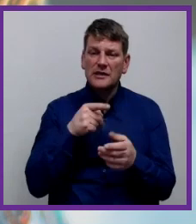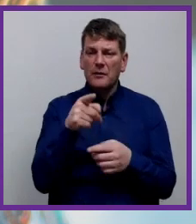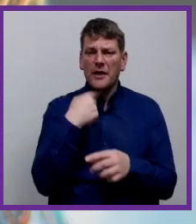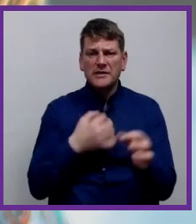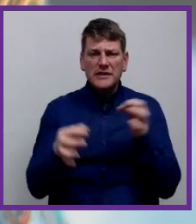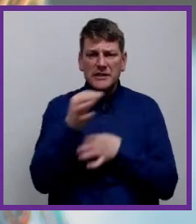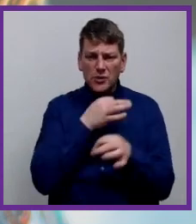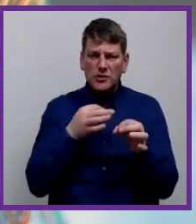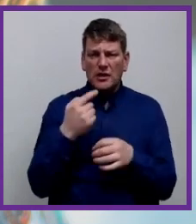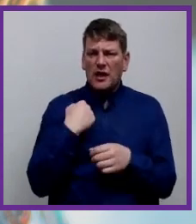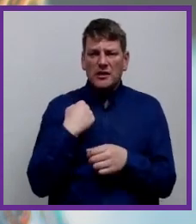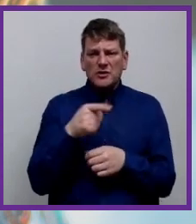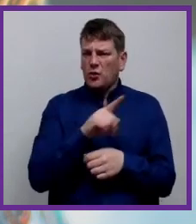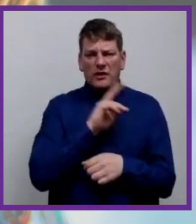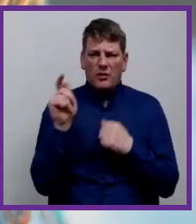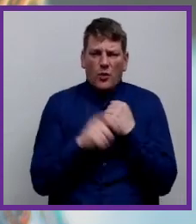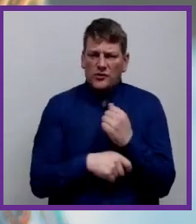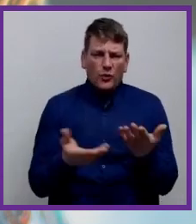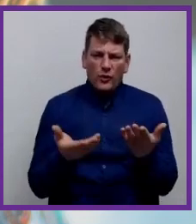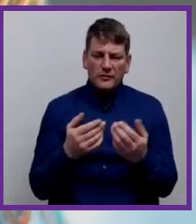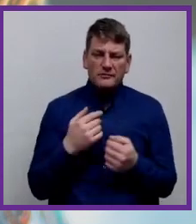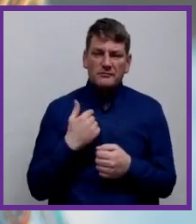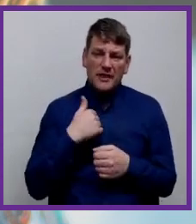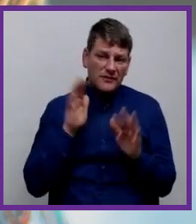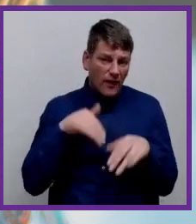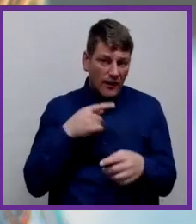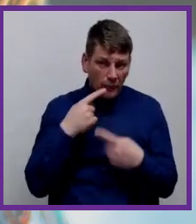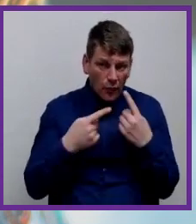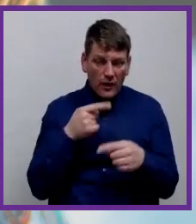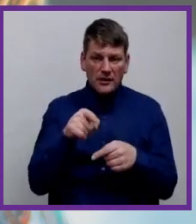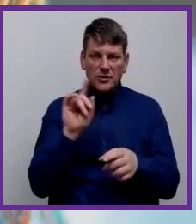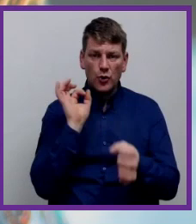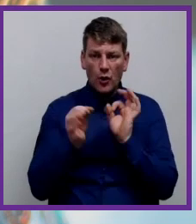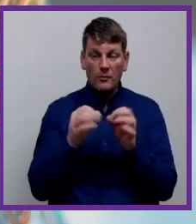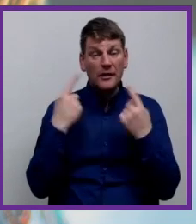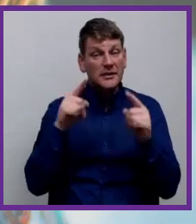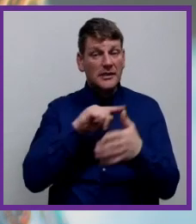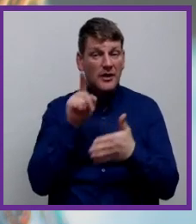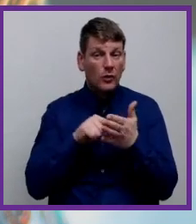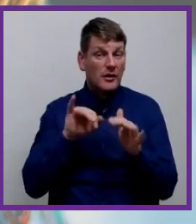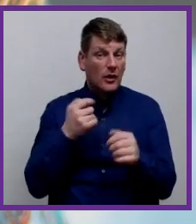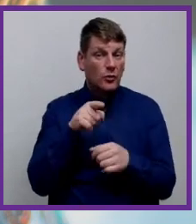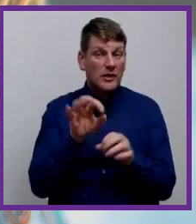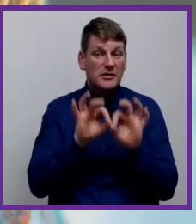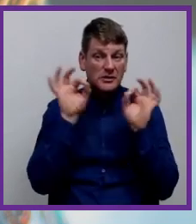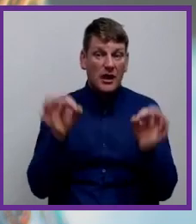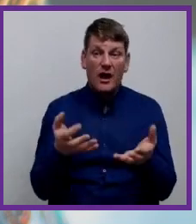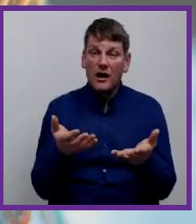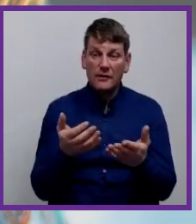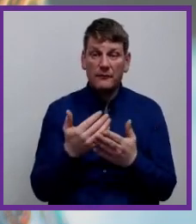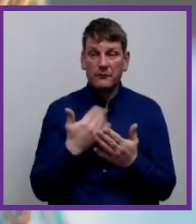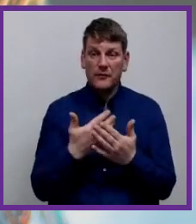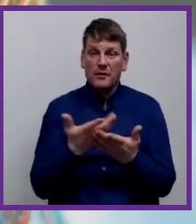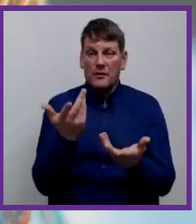tas es to nenosodītu. Man liekas, ka mēs varam runāt, un tas normāli. Cits jautājums, ja to sāk jau lemt, tas nezinu, Rīgas